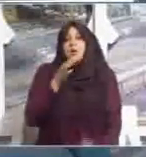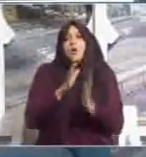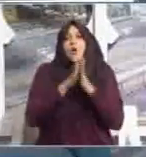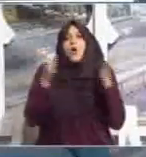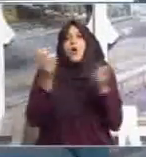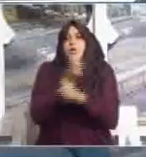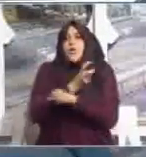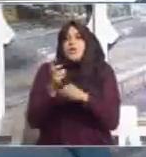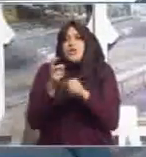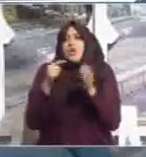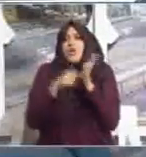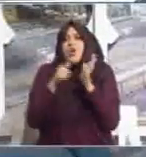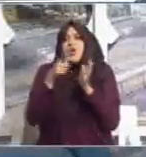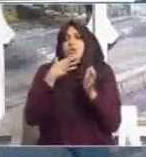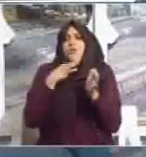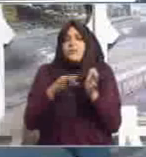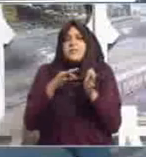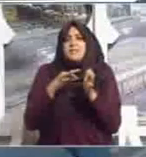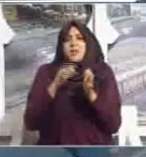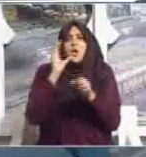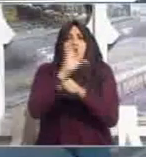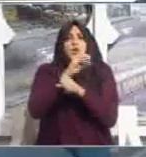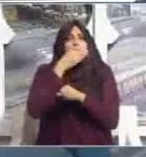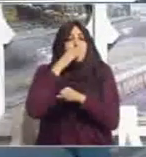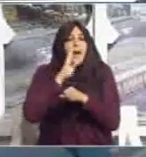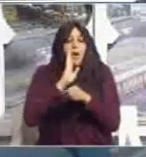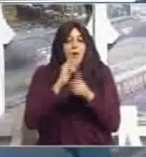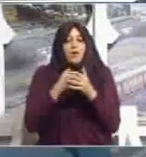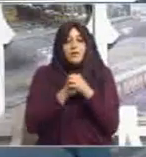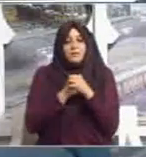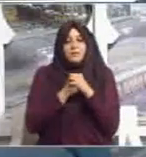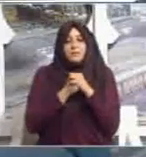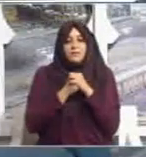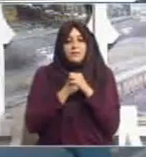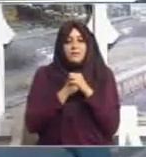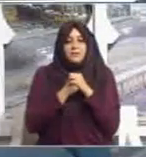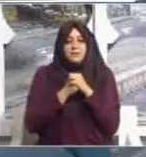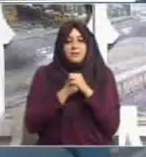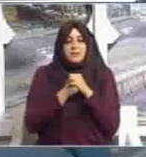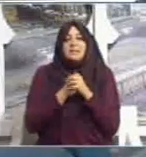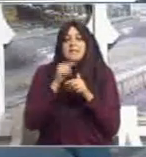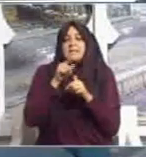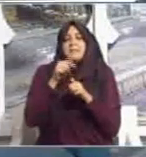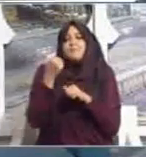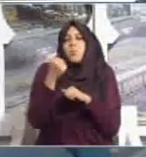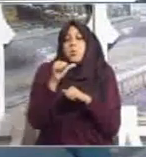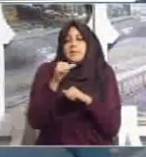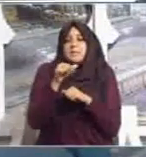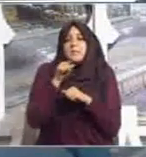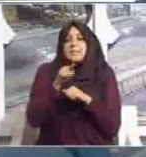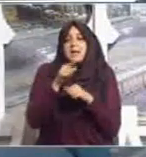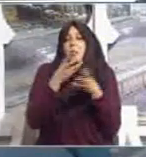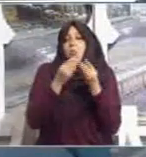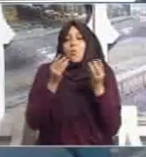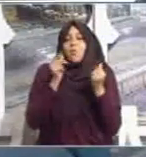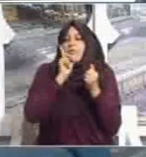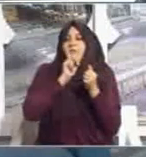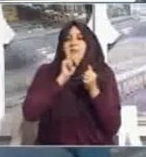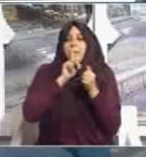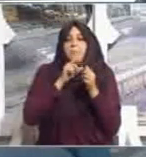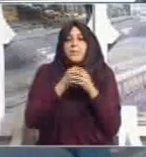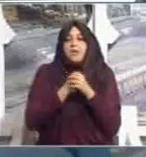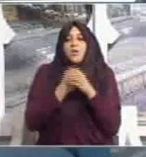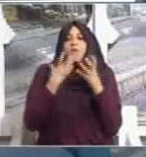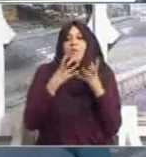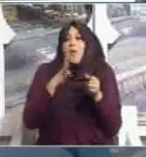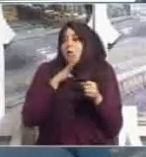يكون هو في عقوق مع الاجماع. الاحتمال هذا الاول استاذ وهذا اكثره وما اكثره هذا كثير من النساء يعني يحبوا